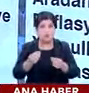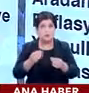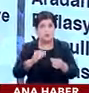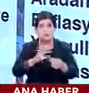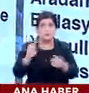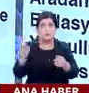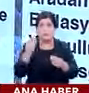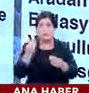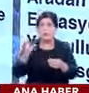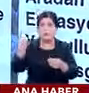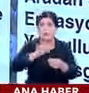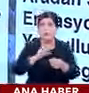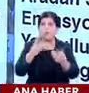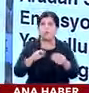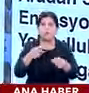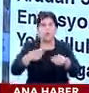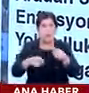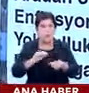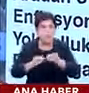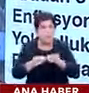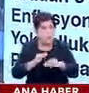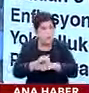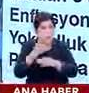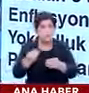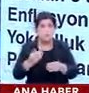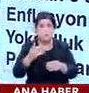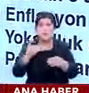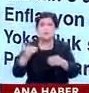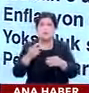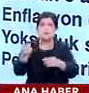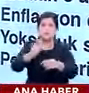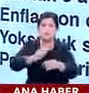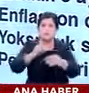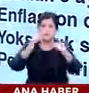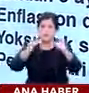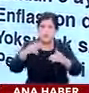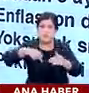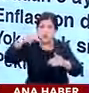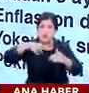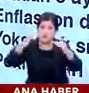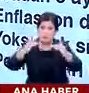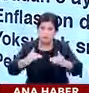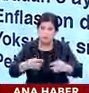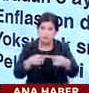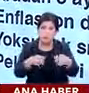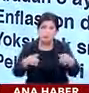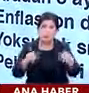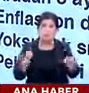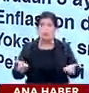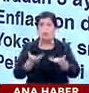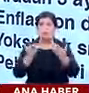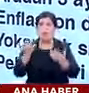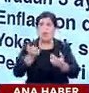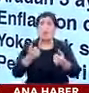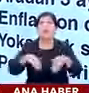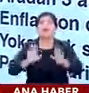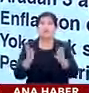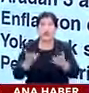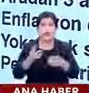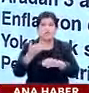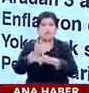alamayabilir bankalarla sorun yaşamıştır Kredi ünitesi düşüktür vesaire vesaire alamadığı zaman ne yapacak diyor